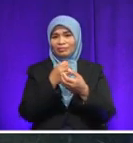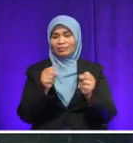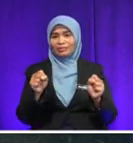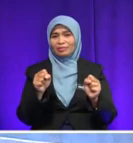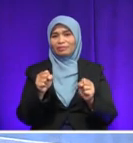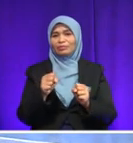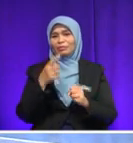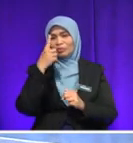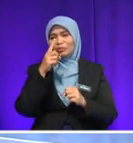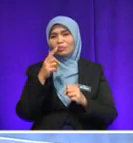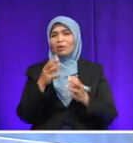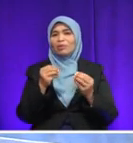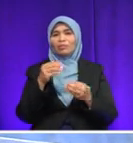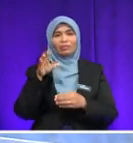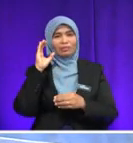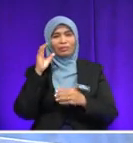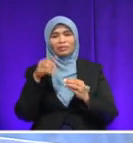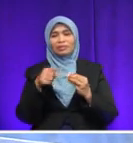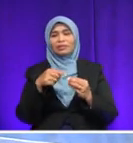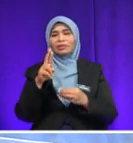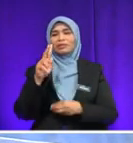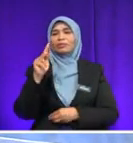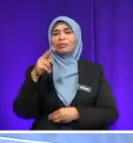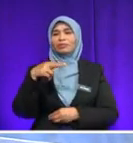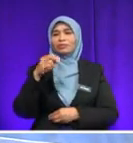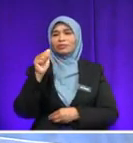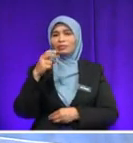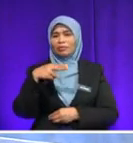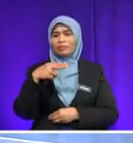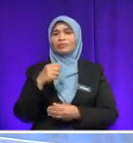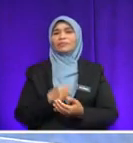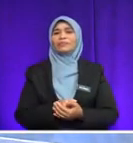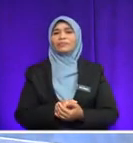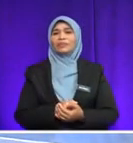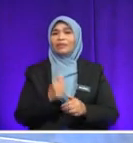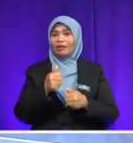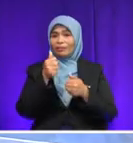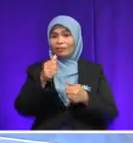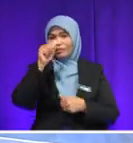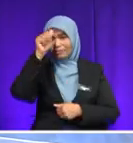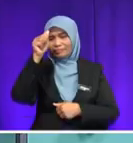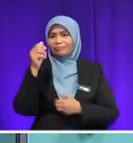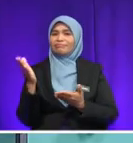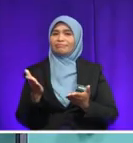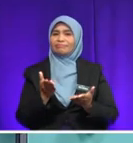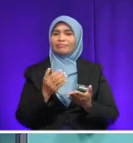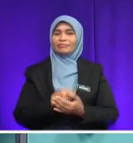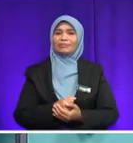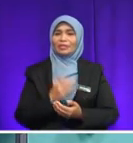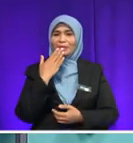dengan Taufik gitu ruhsah anugerah Allah Subhanahu Wa Ta'ala jadi Ustaz Masyaallah Apa itu dipersilakan